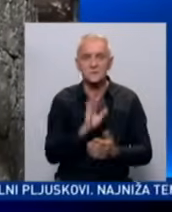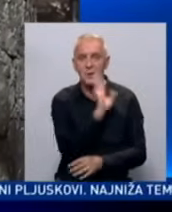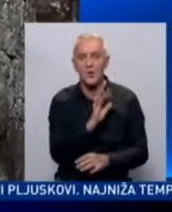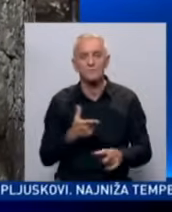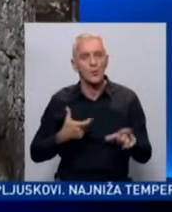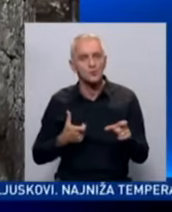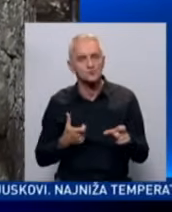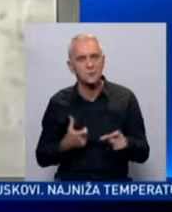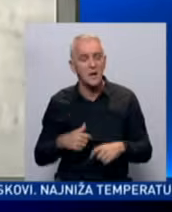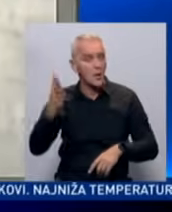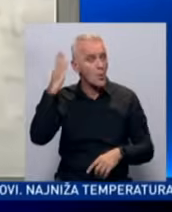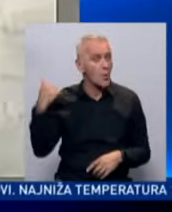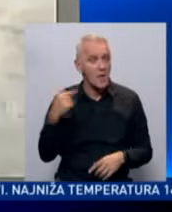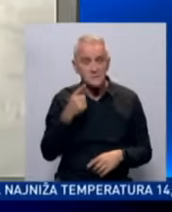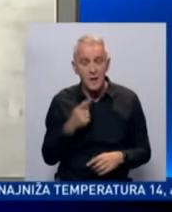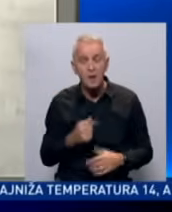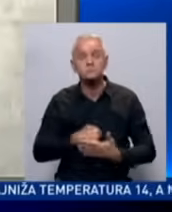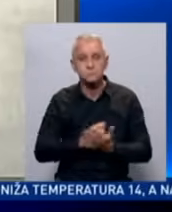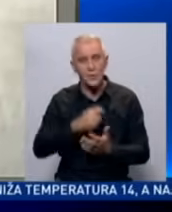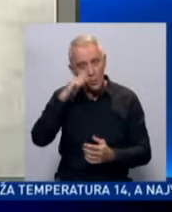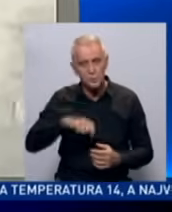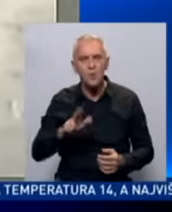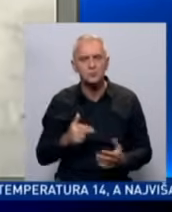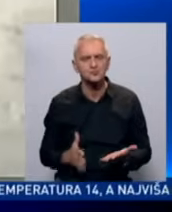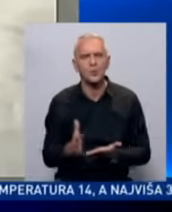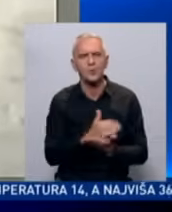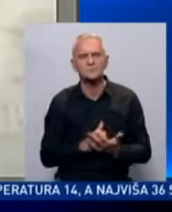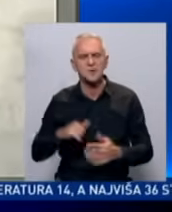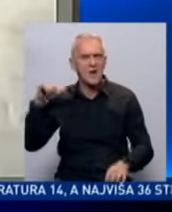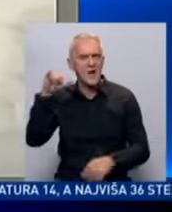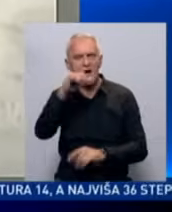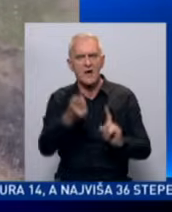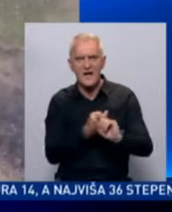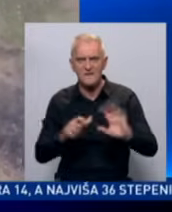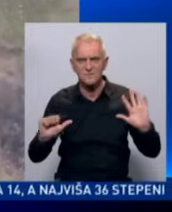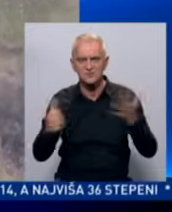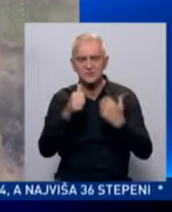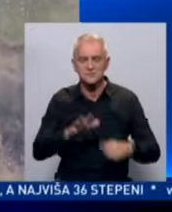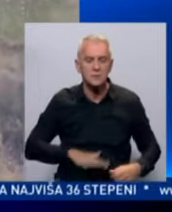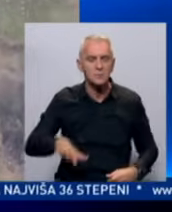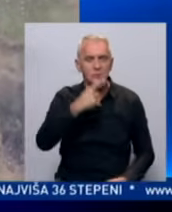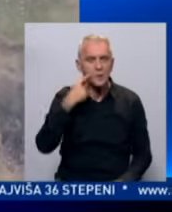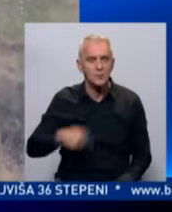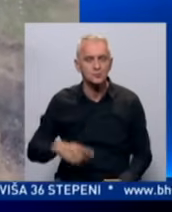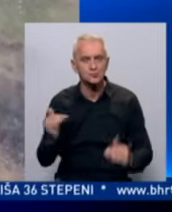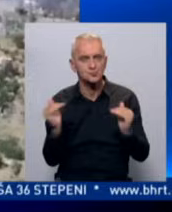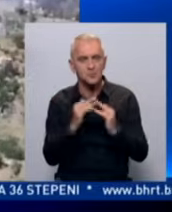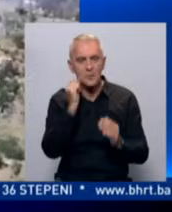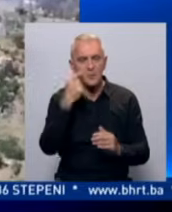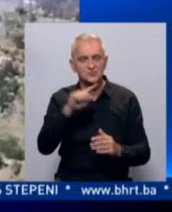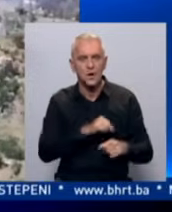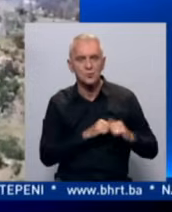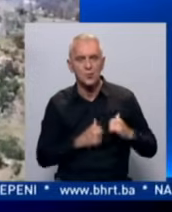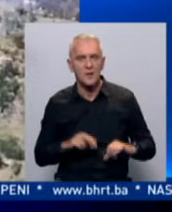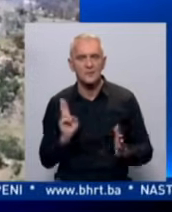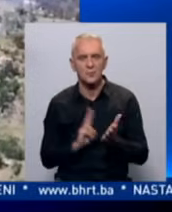naoružanje. Nizozemska je potvrdila da Ukrajina može da koristi njihove borbene avione F-16 na teritoriji Rusije u skladu sa međunarodnim